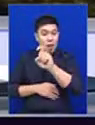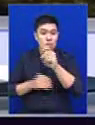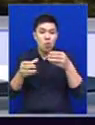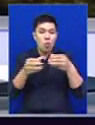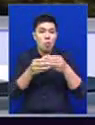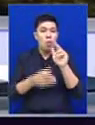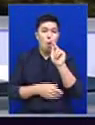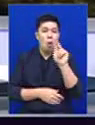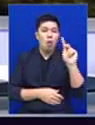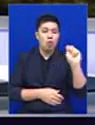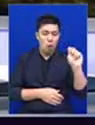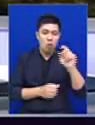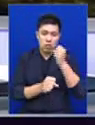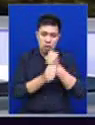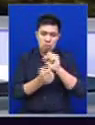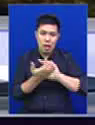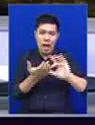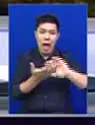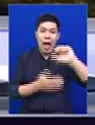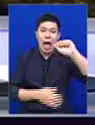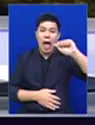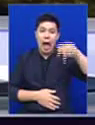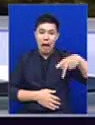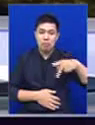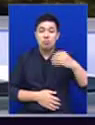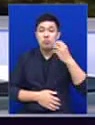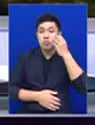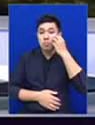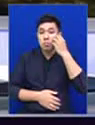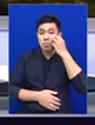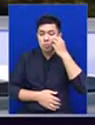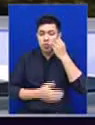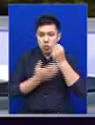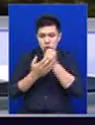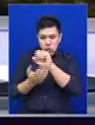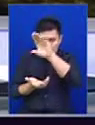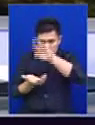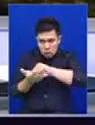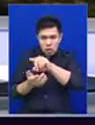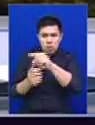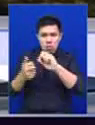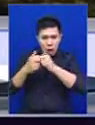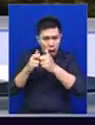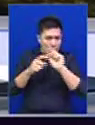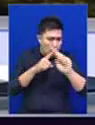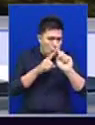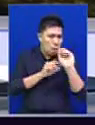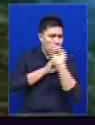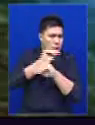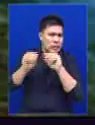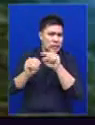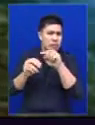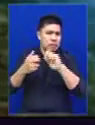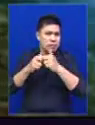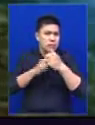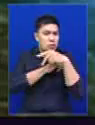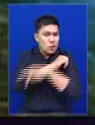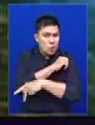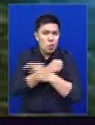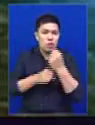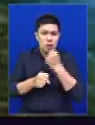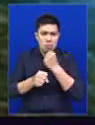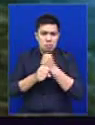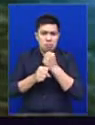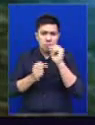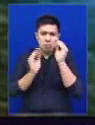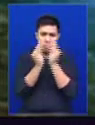กต.มีการเปิดตัวแอปพลิเคชันบนระบบโทรศัพท์สมาร์ทโฟนนะครับเพื่อรับเรื่องร้องเรียนแจ้งเบาะแสของการทุจริตแล้วก็เตรียมพร้อมในการออก